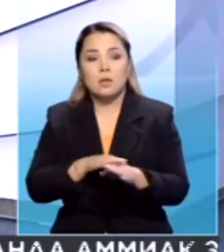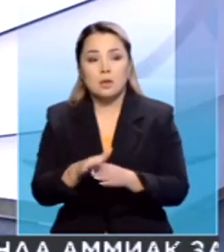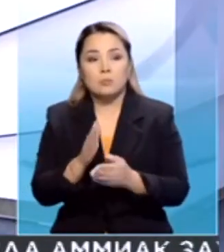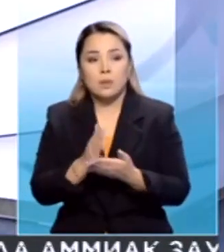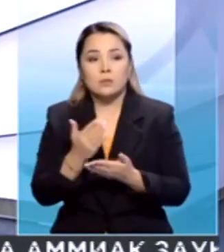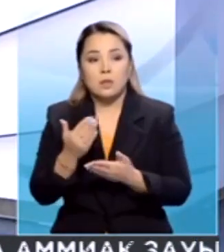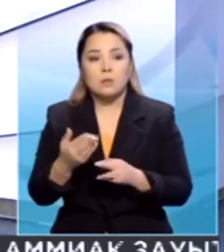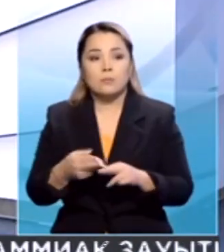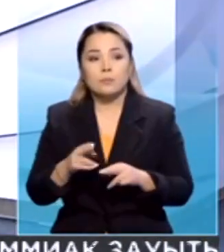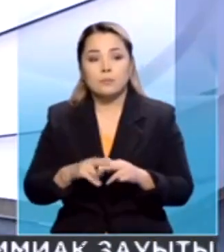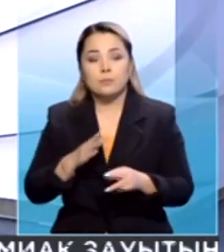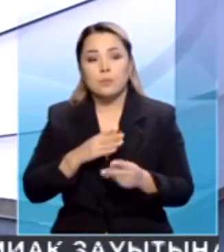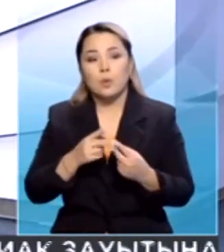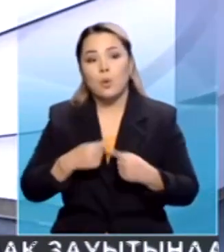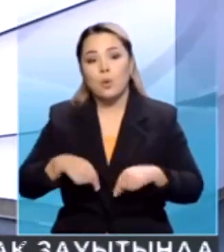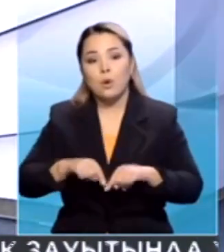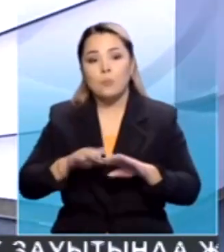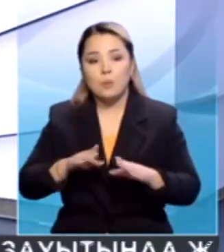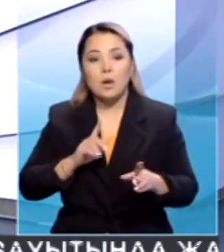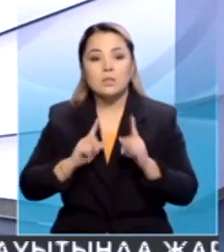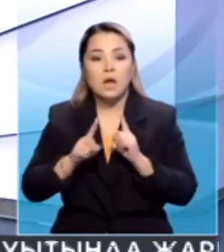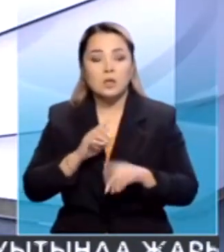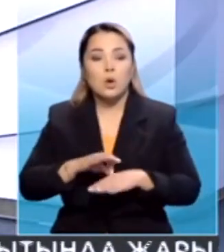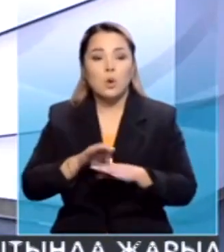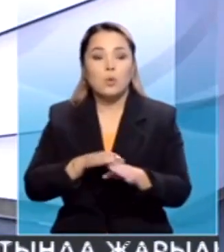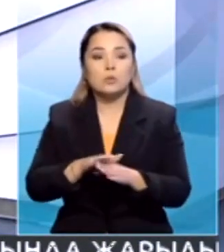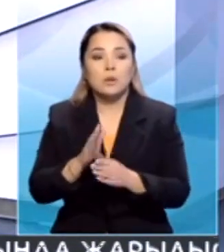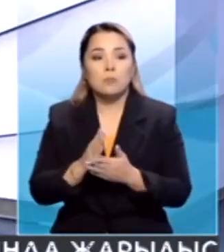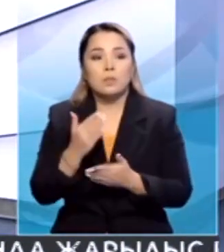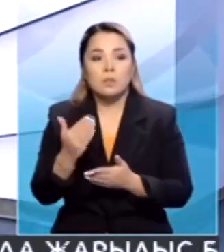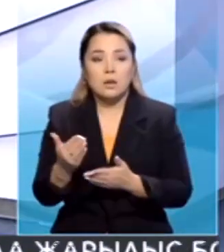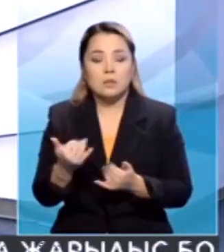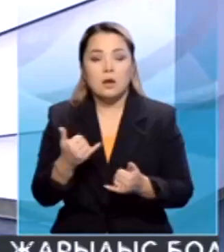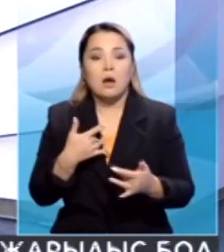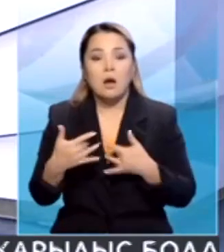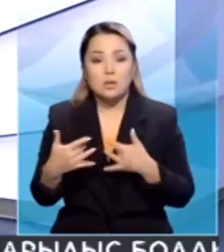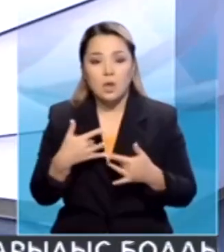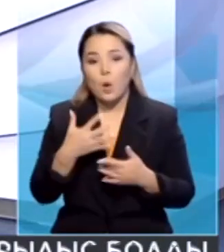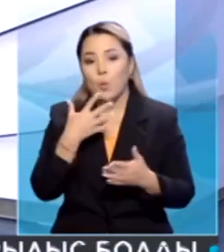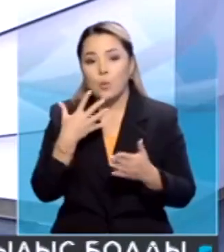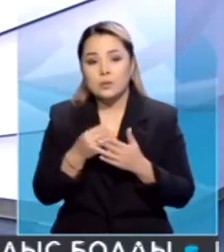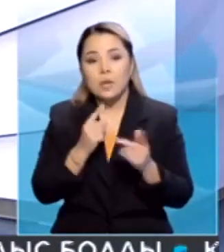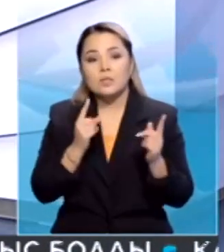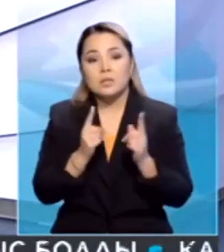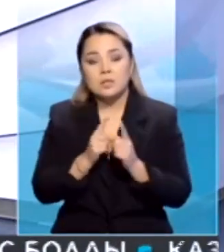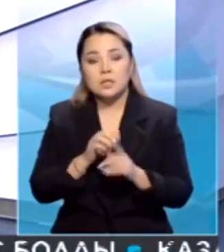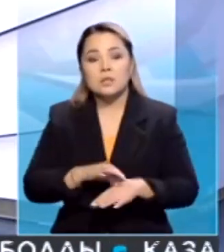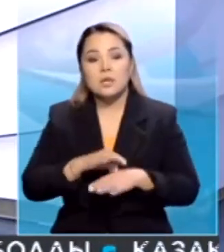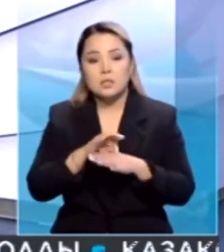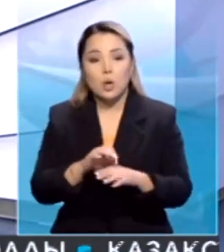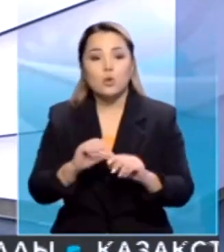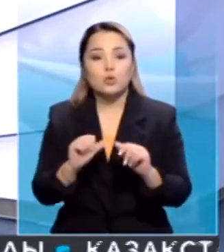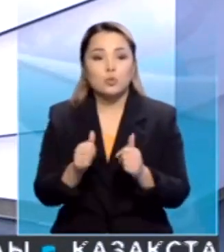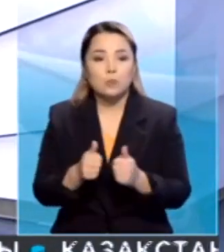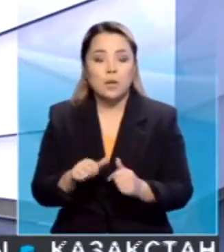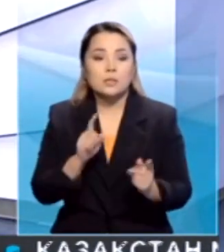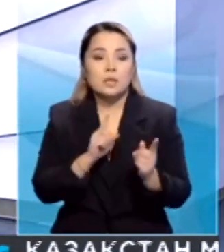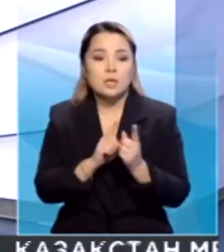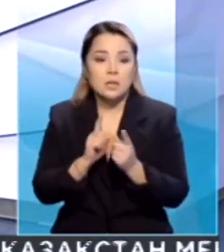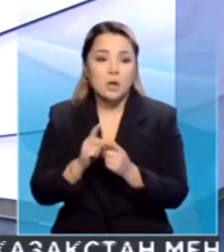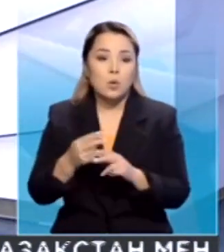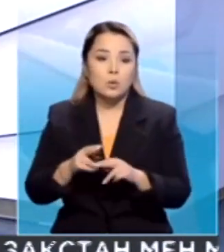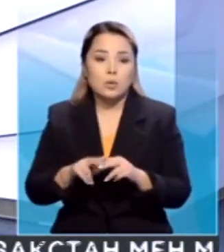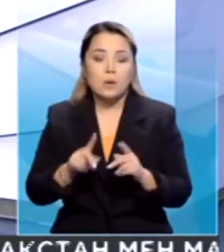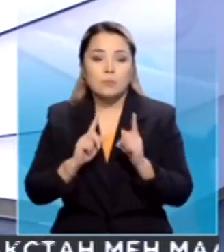Біз қоғамдық талқылаудан өттік, жаңағы артистермен, өздерімен кездесіп, жаңағы ұйымдастырушылармен кездесіп,